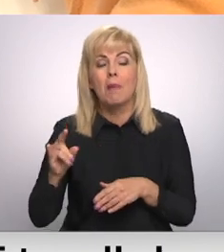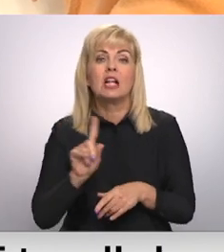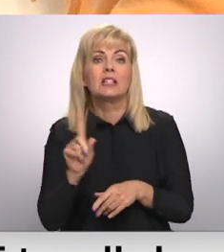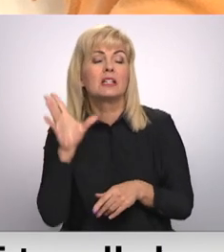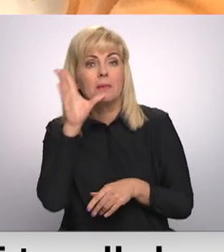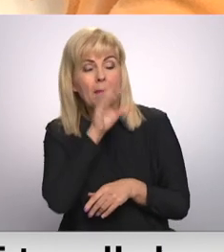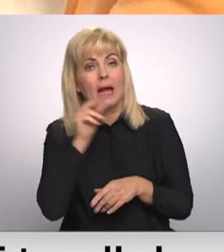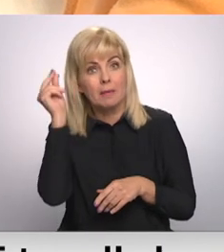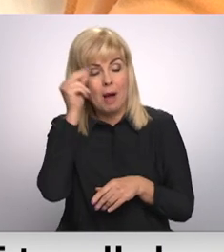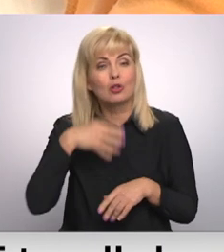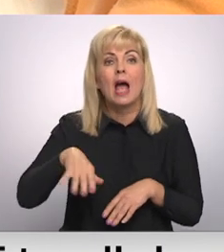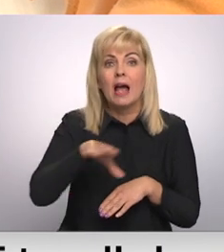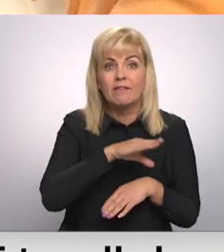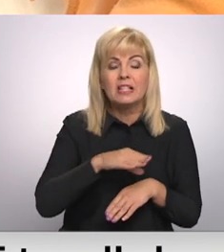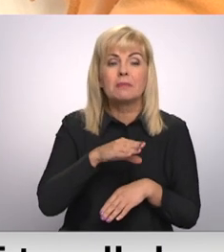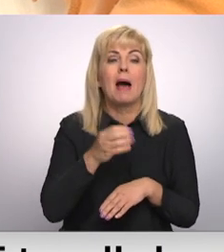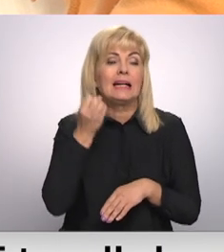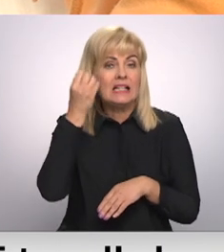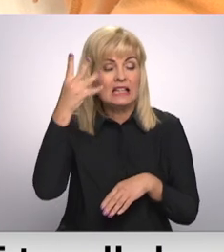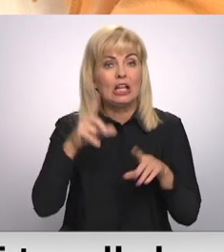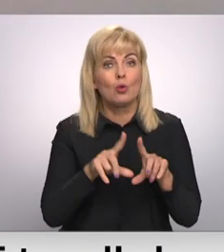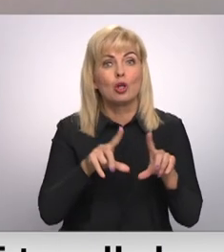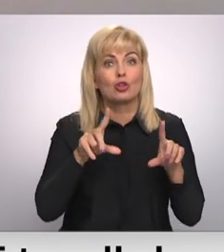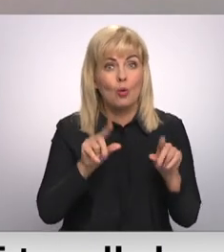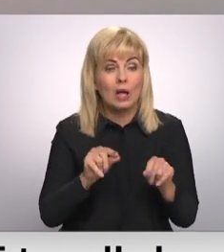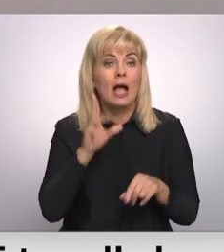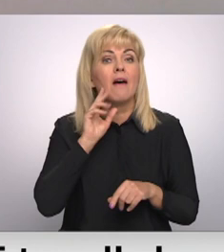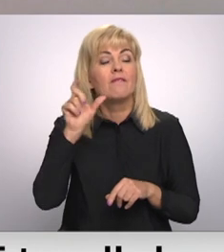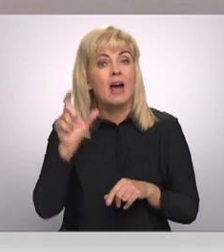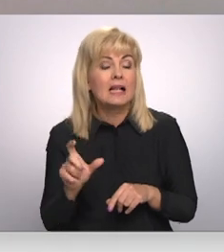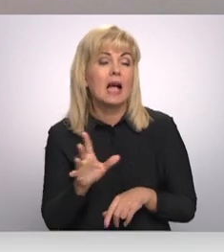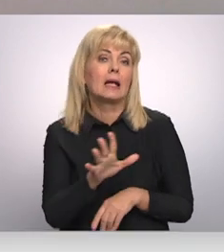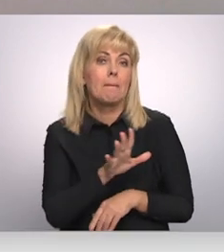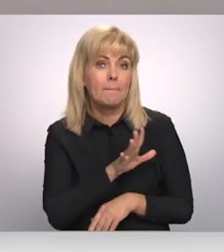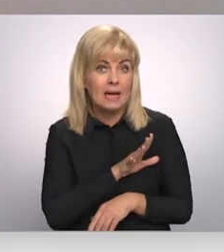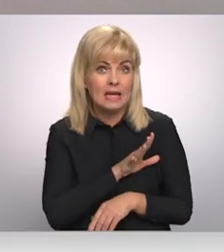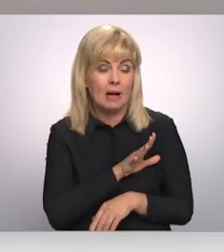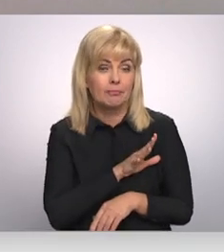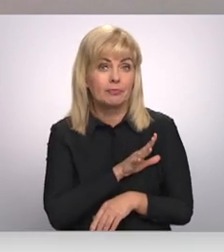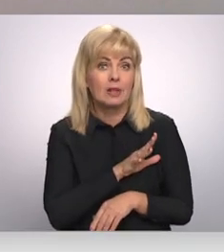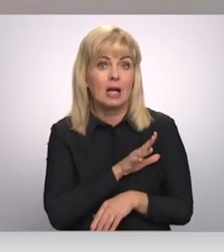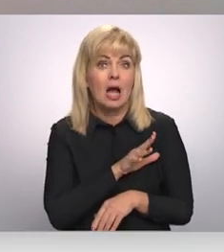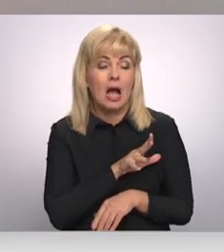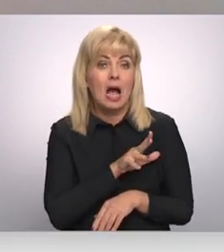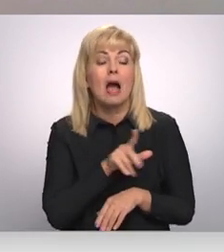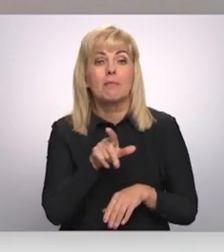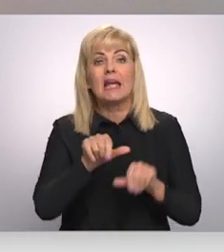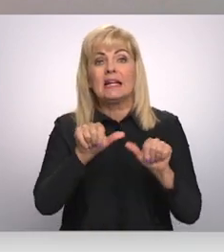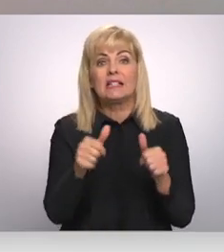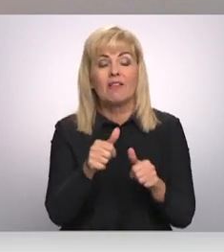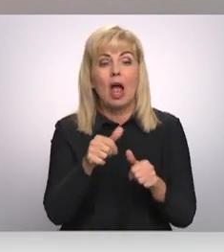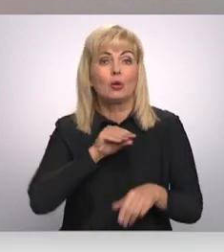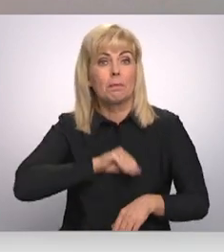spējīgs mācīties vispār izglītojošā skolā. Vecākiem bija uztaisīts psihologa atzinums, kurā